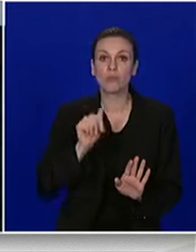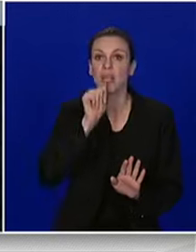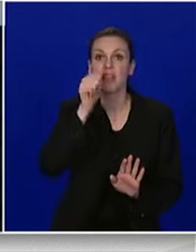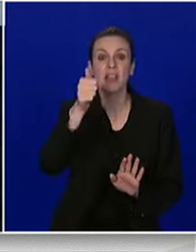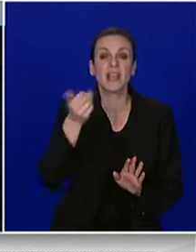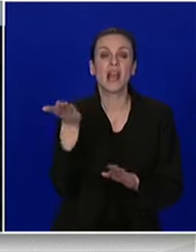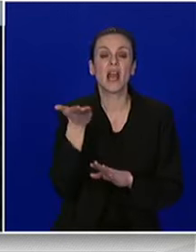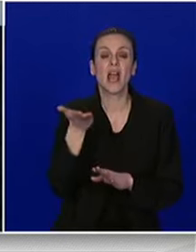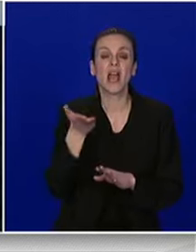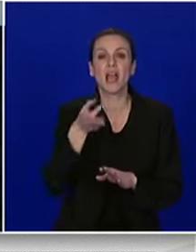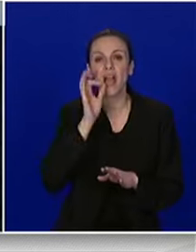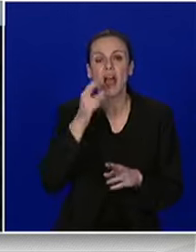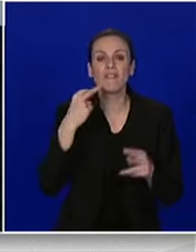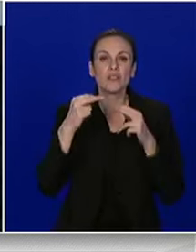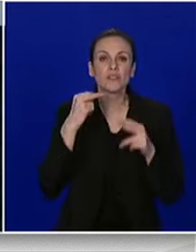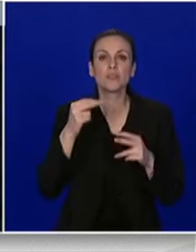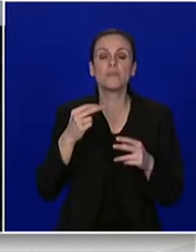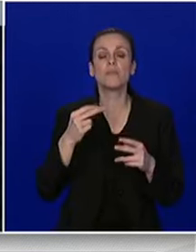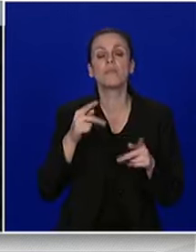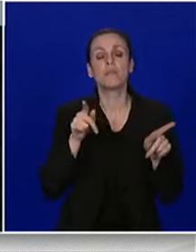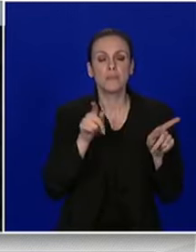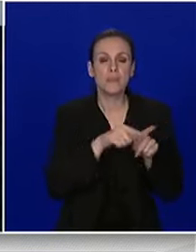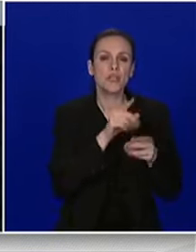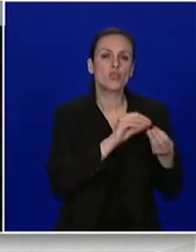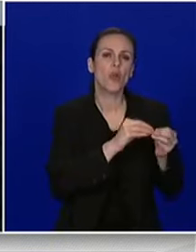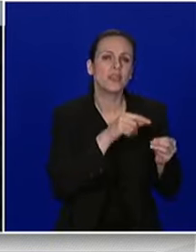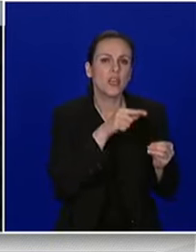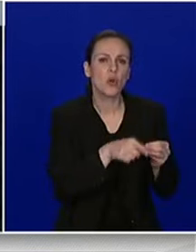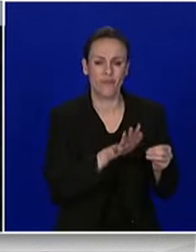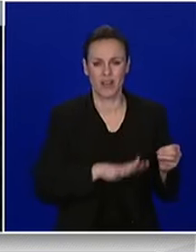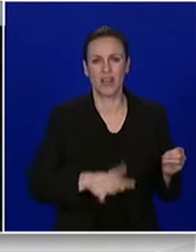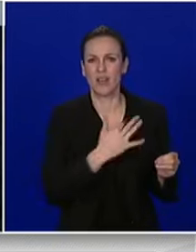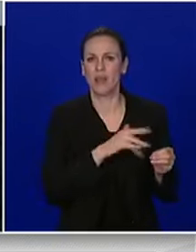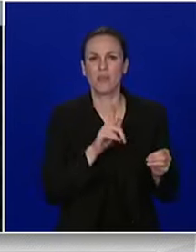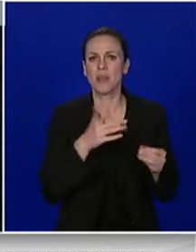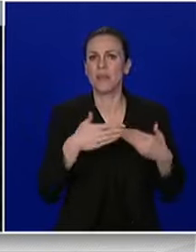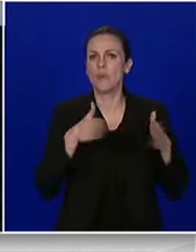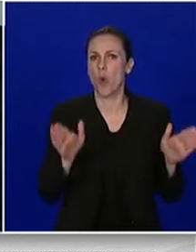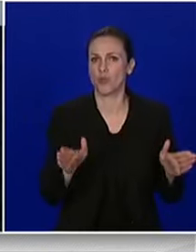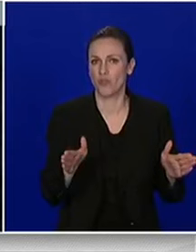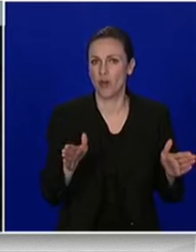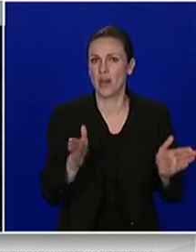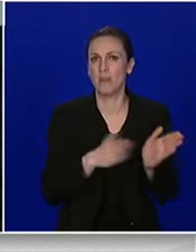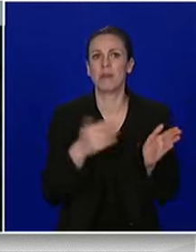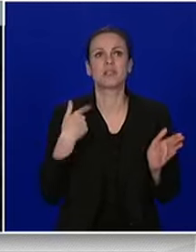ugostiteljski objekt, a pitanje je i kad govorimo o trgovinama, u Hrvatskoj ne bi bio otvoren.